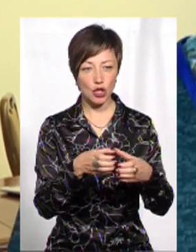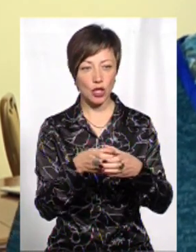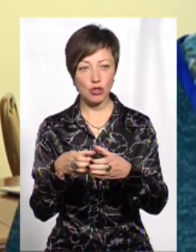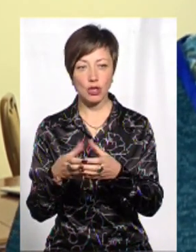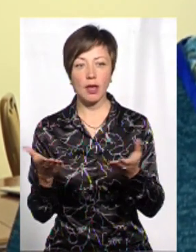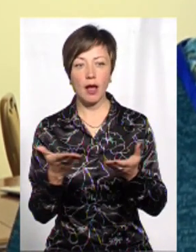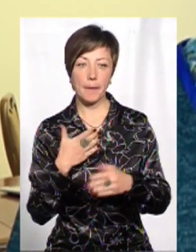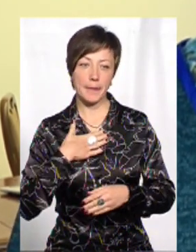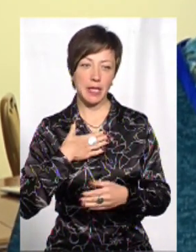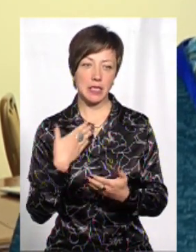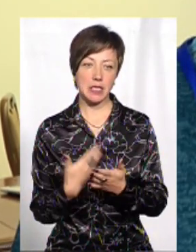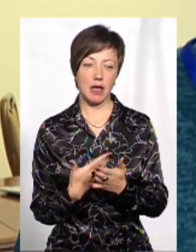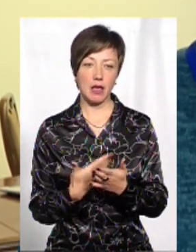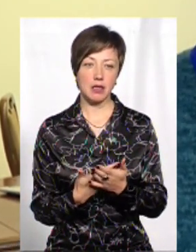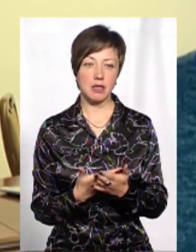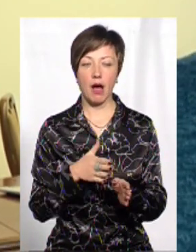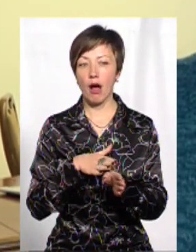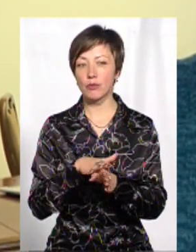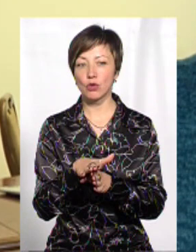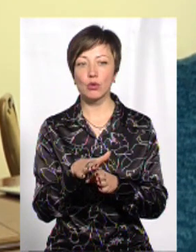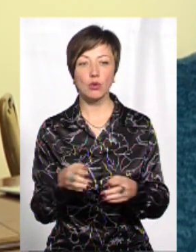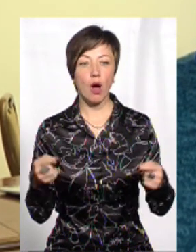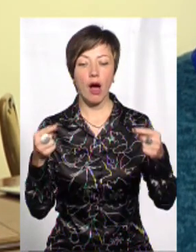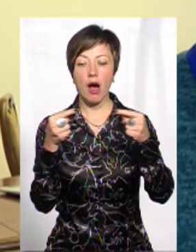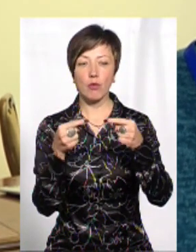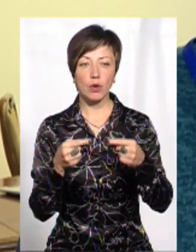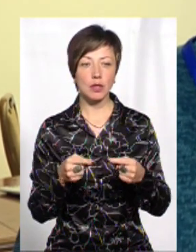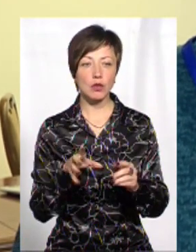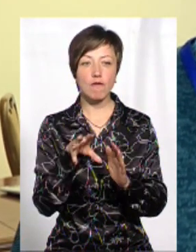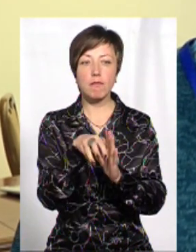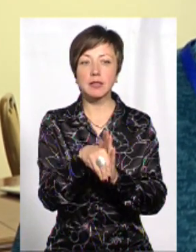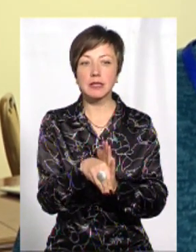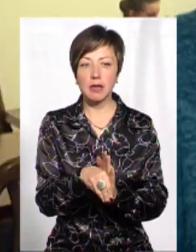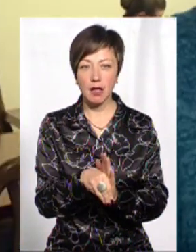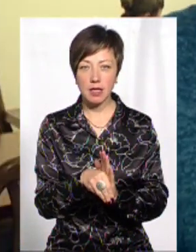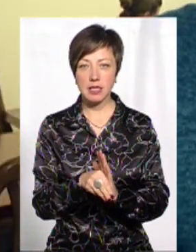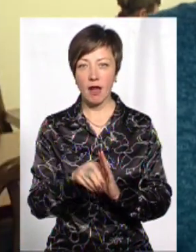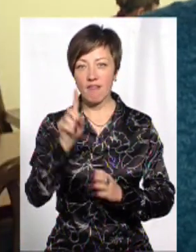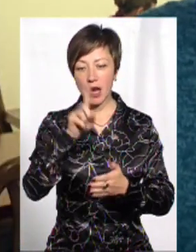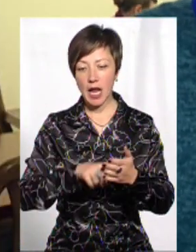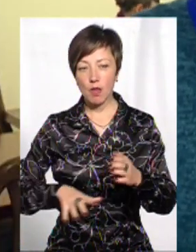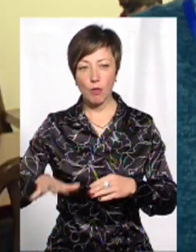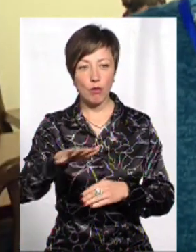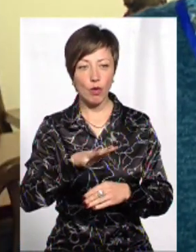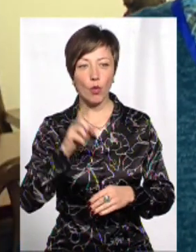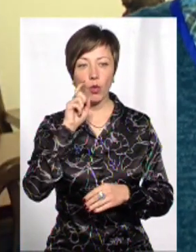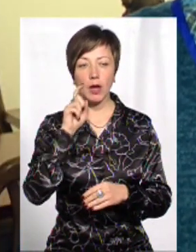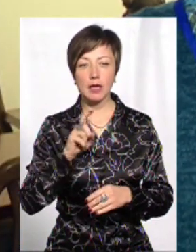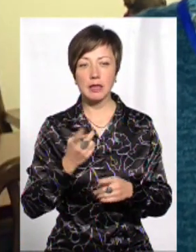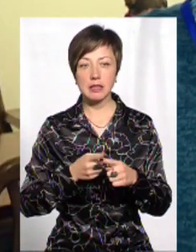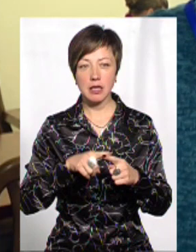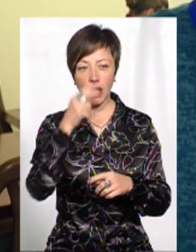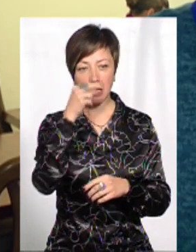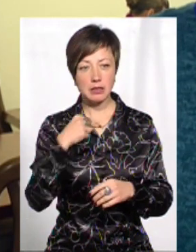які, як мені здається, абсолютно гармонійно вписалися в релігійне поле Хмельниччини. Україна – це християнська країна